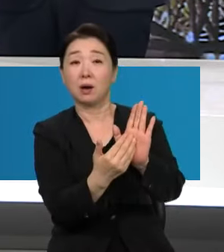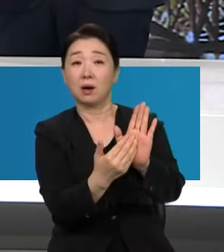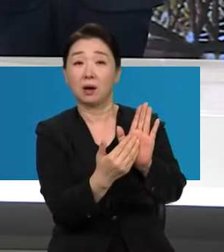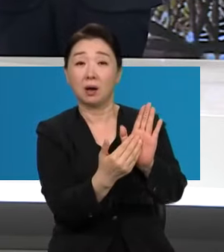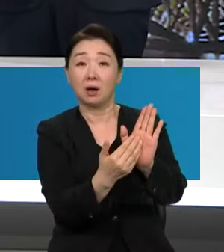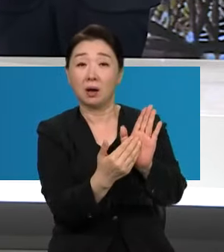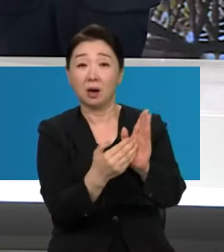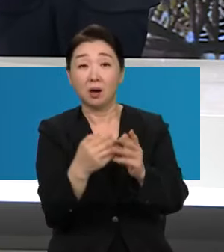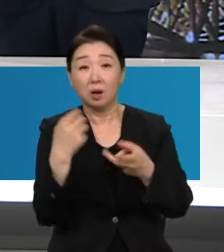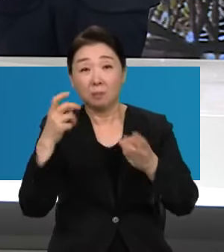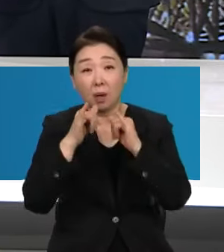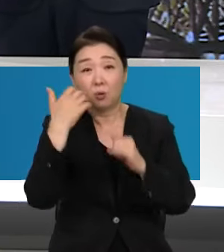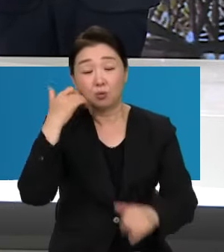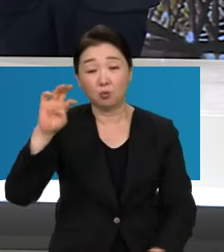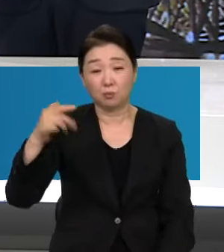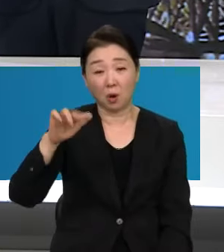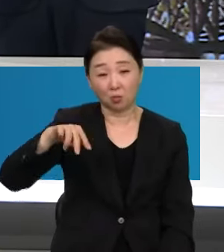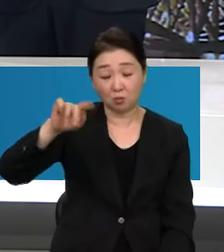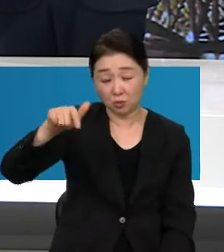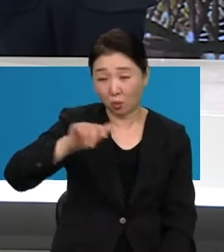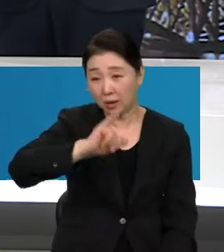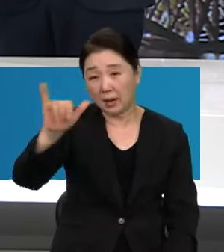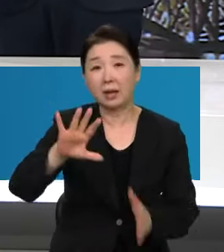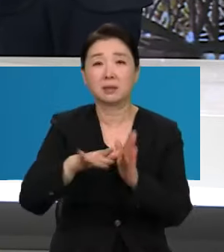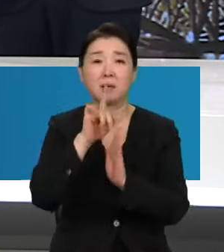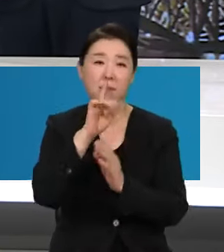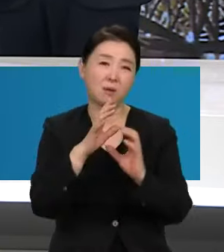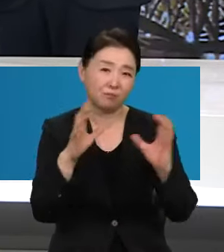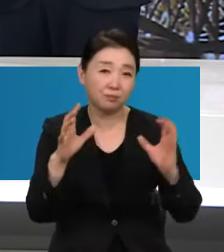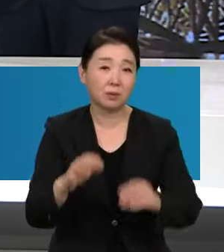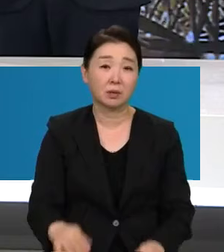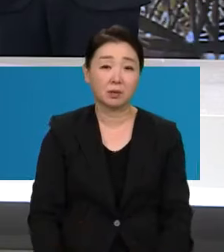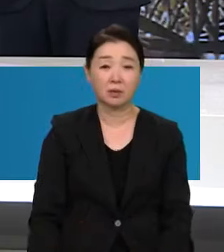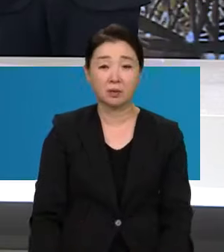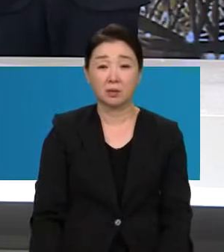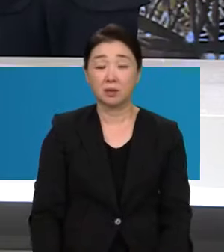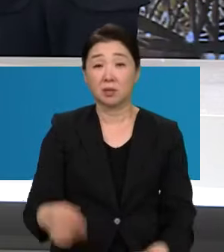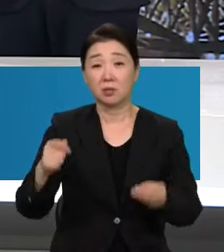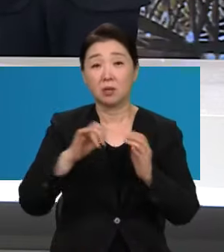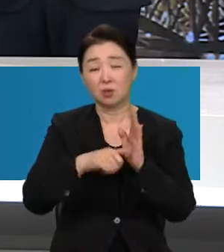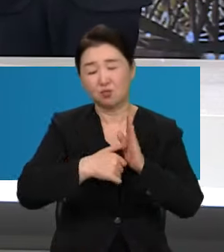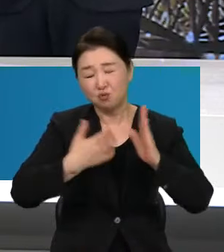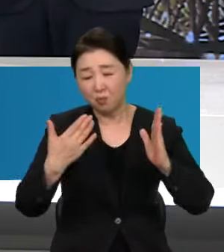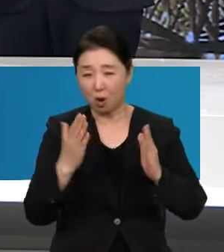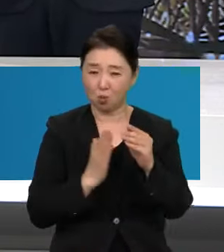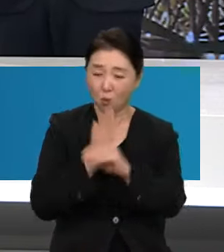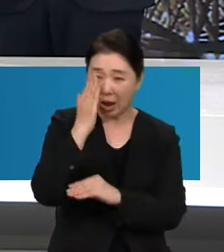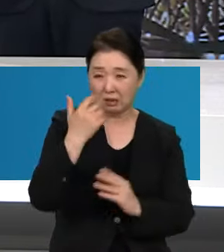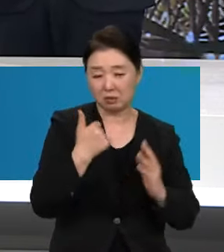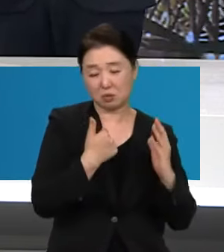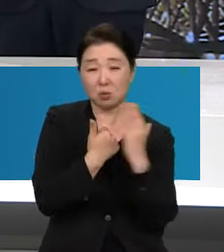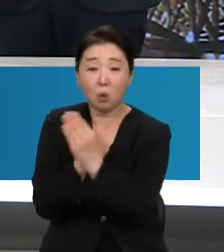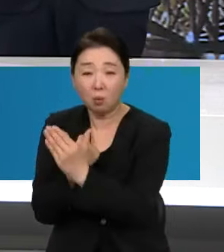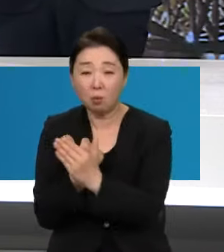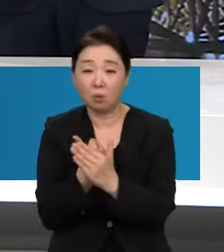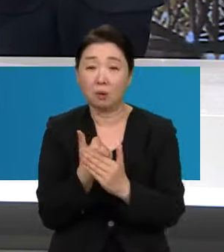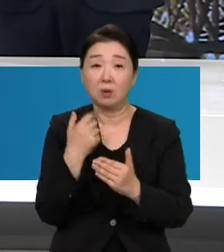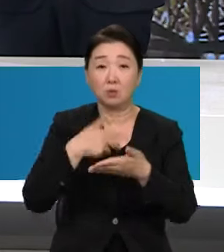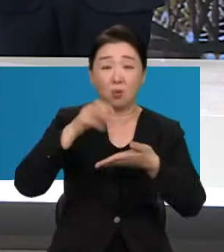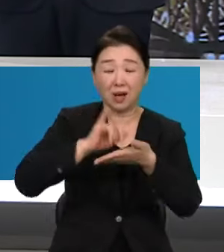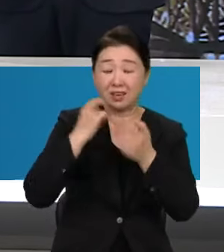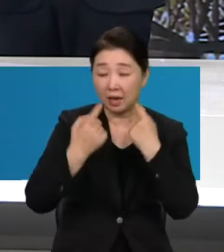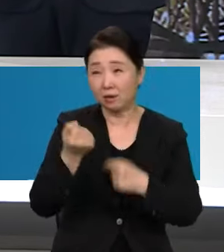최근 배우 변우석 씨가 출국하는 과정에서 불거진 논란입니다. 이런 유명인들의 과잉 경호 또 공항을 사유화했다는